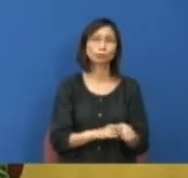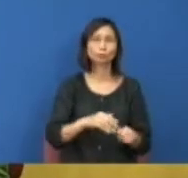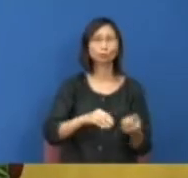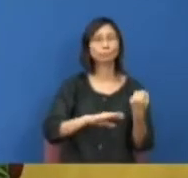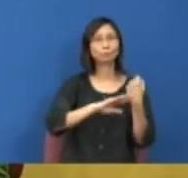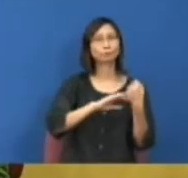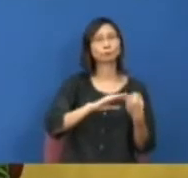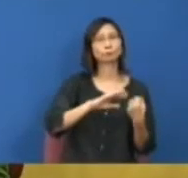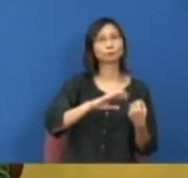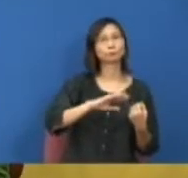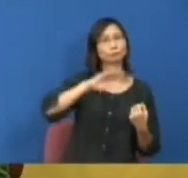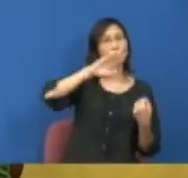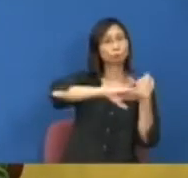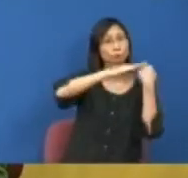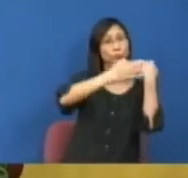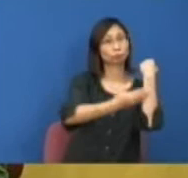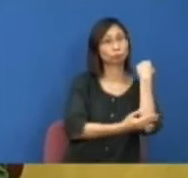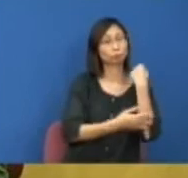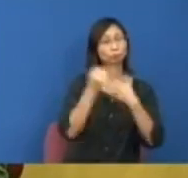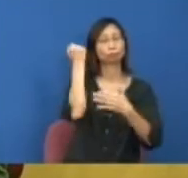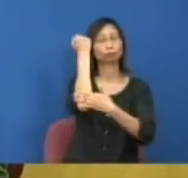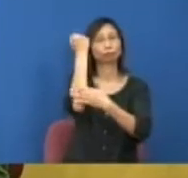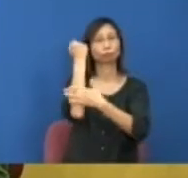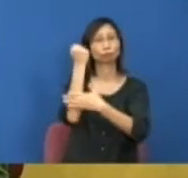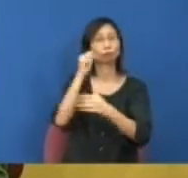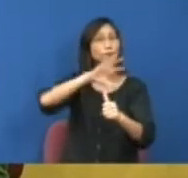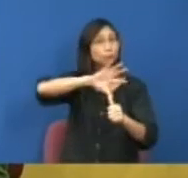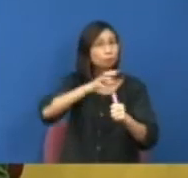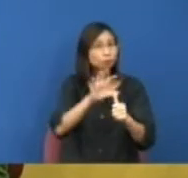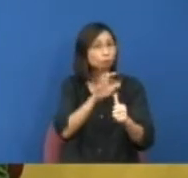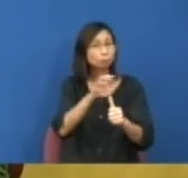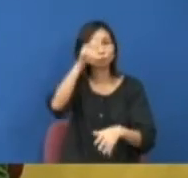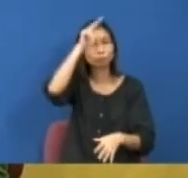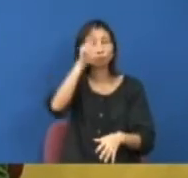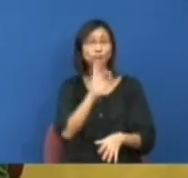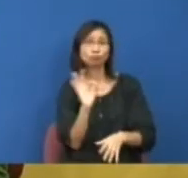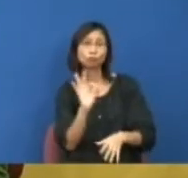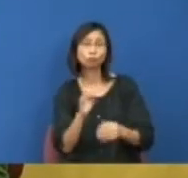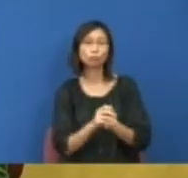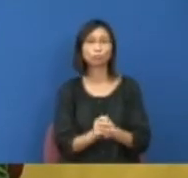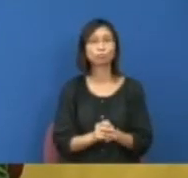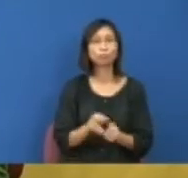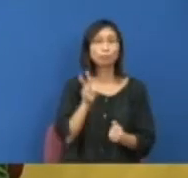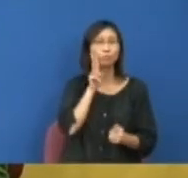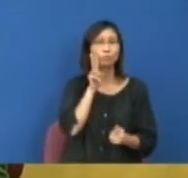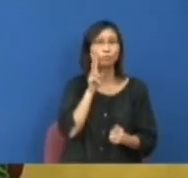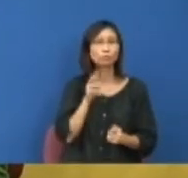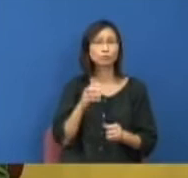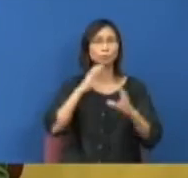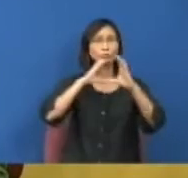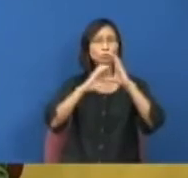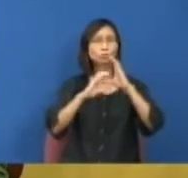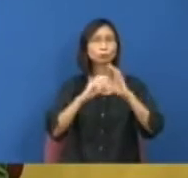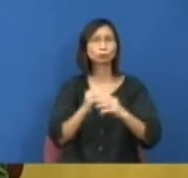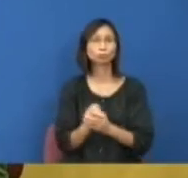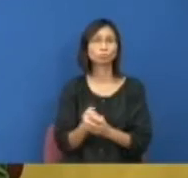是表達形式的一種抗爭，再不能夠影響到政府的時候，那似乎這些透過力量，我不要